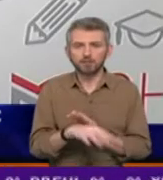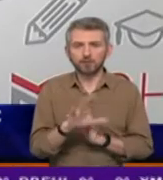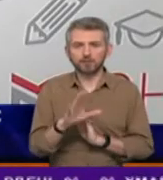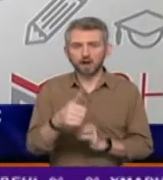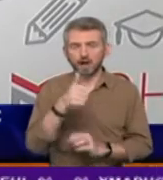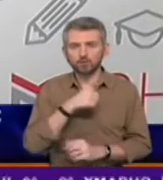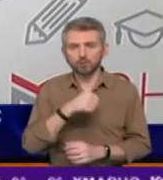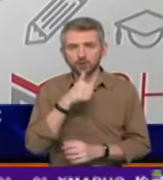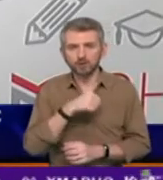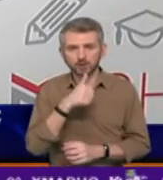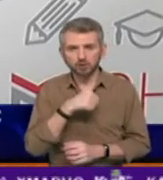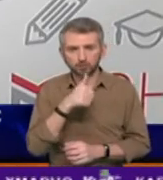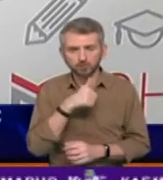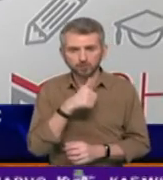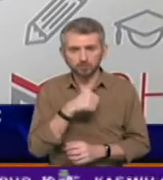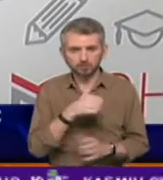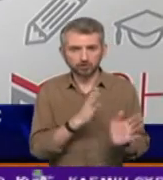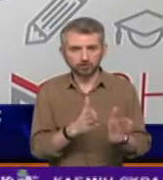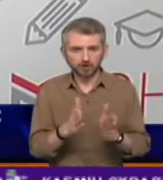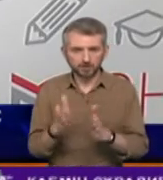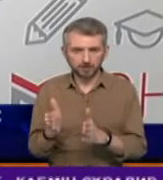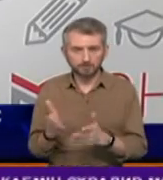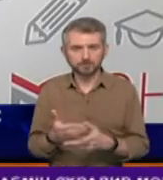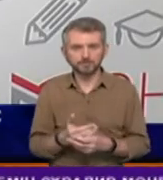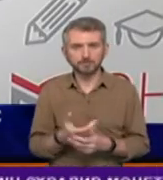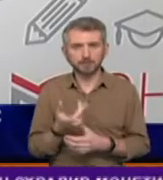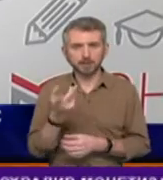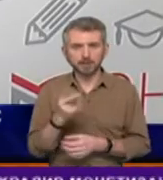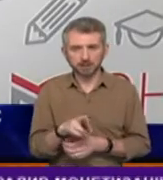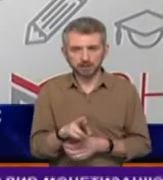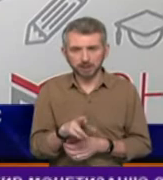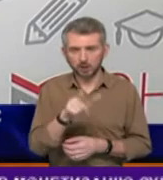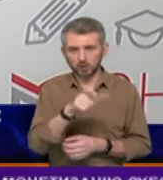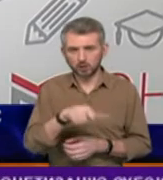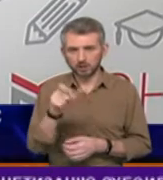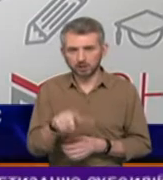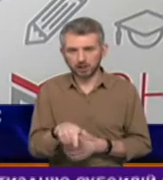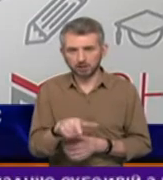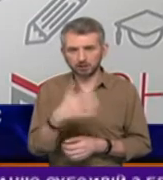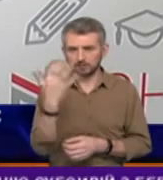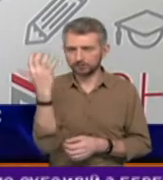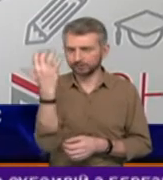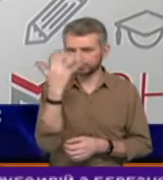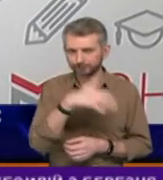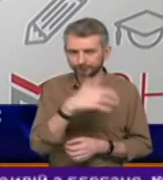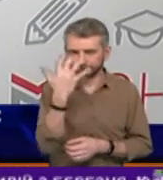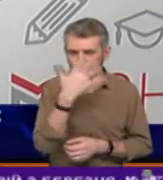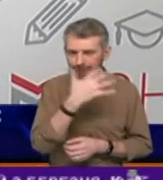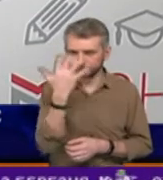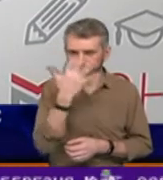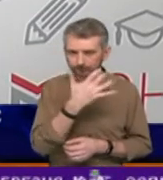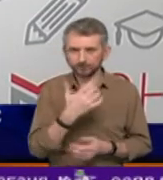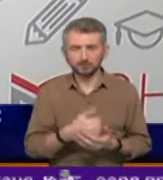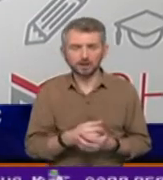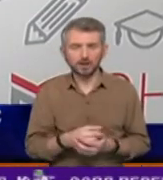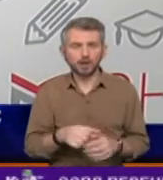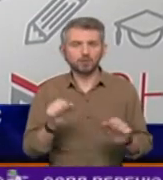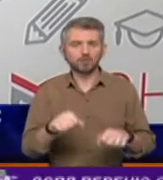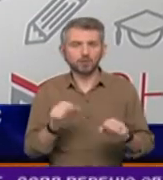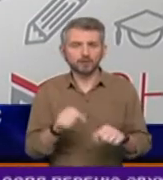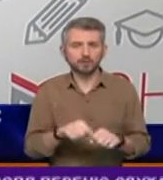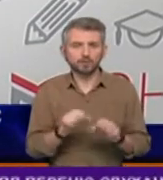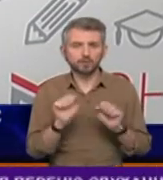це проблема пункту тестування. Але проблема ще в іншому. Навіть якщо магнітофон справно працює, бо то уявіть, що він буде стояти у нас на